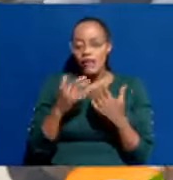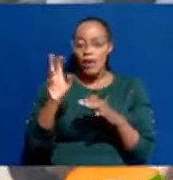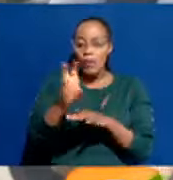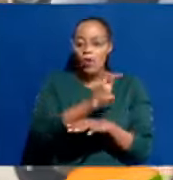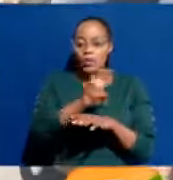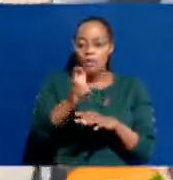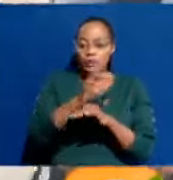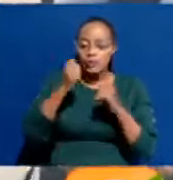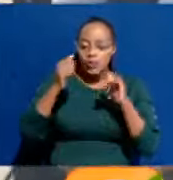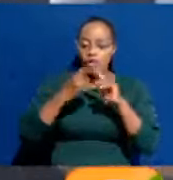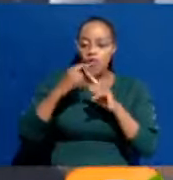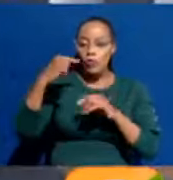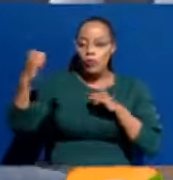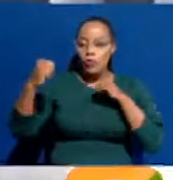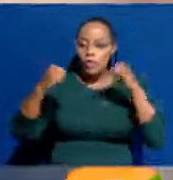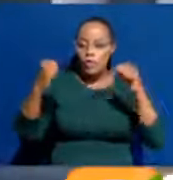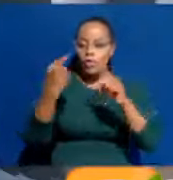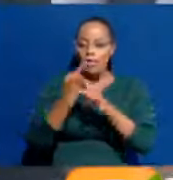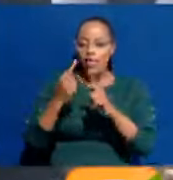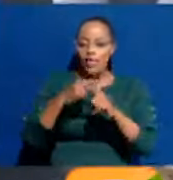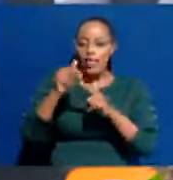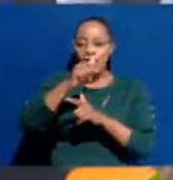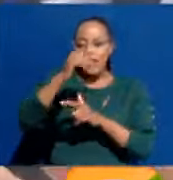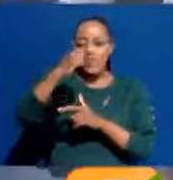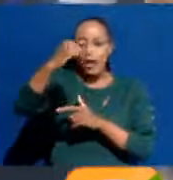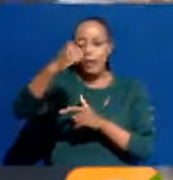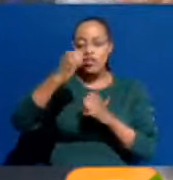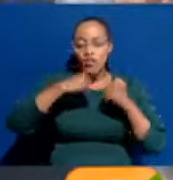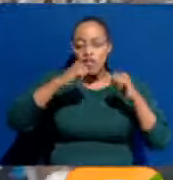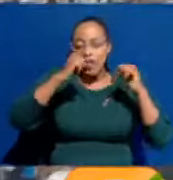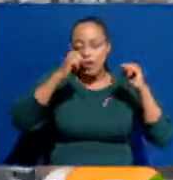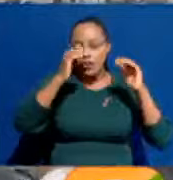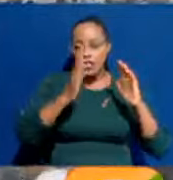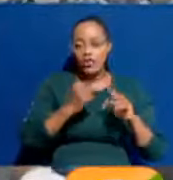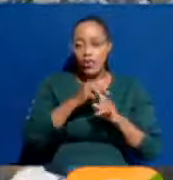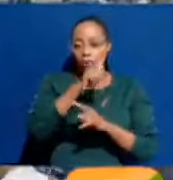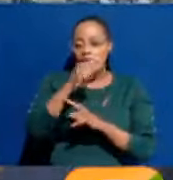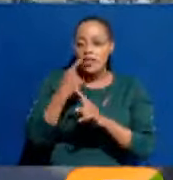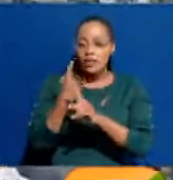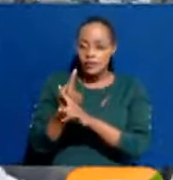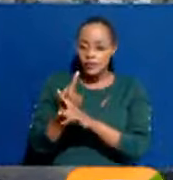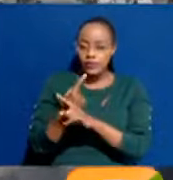from one side, the other part officials from the other side. Mwaka